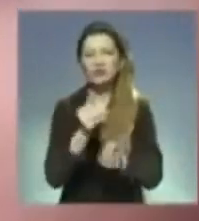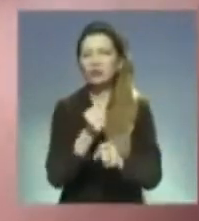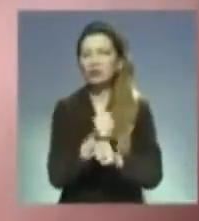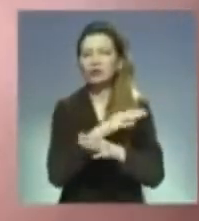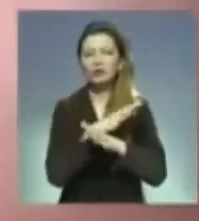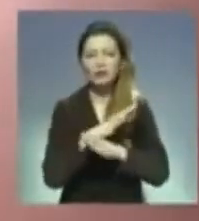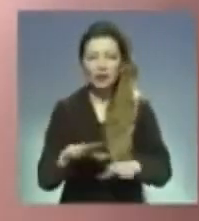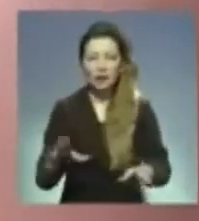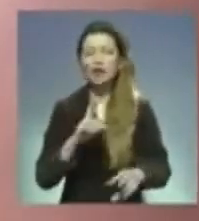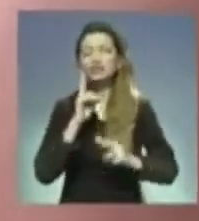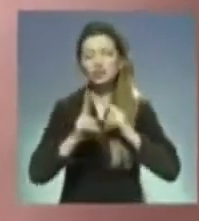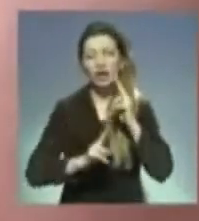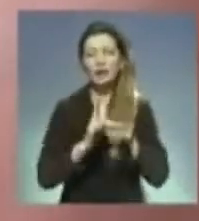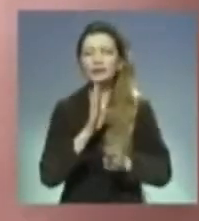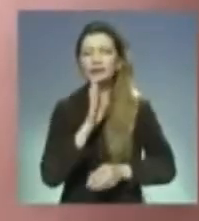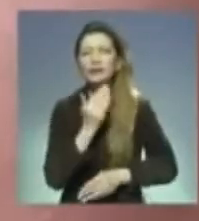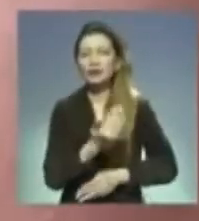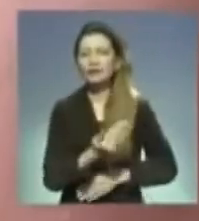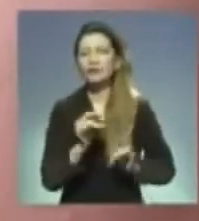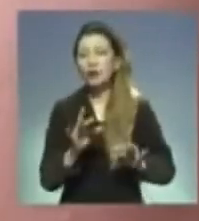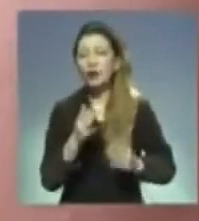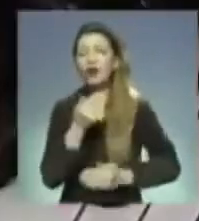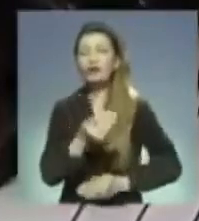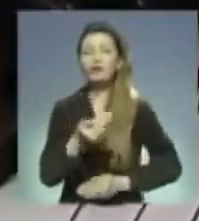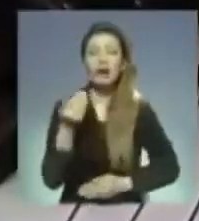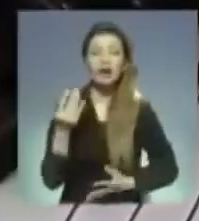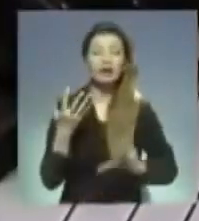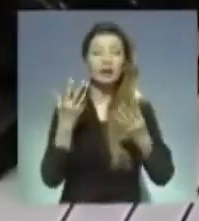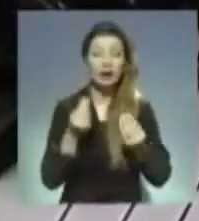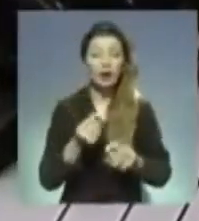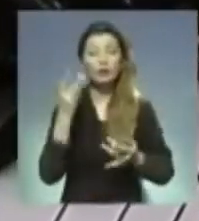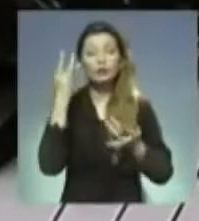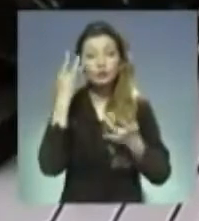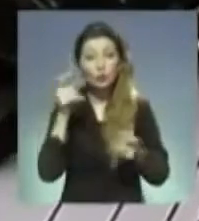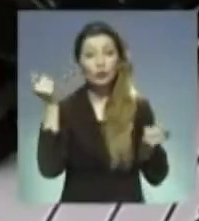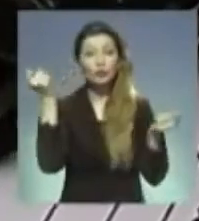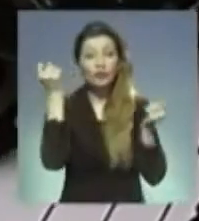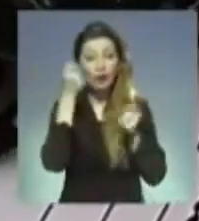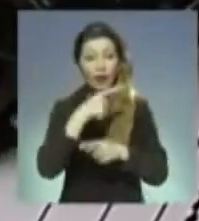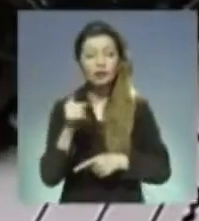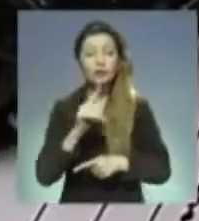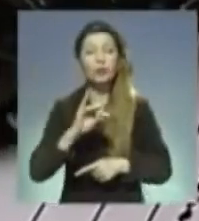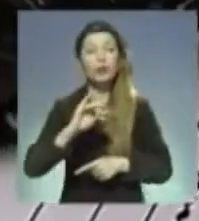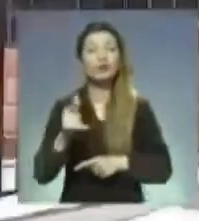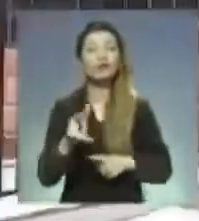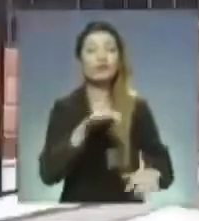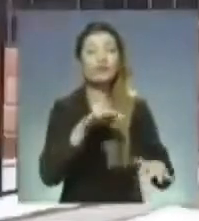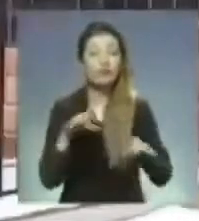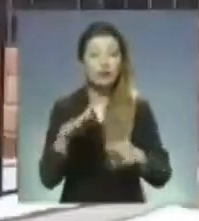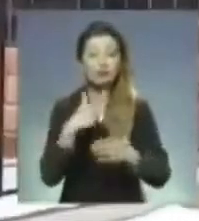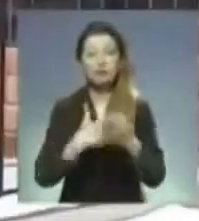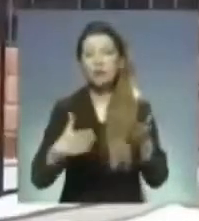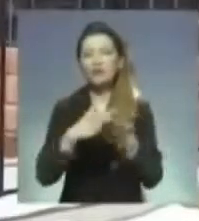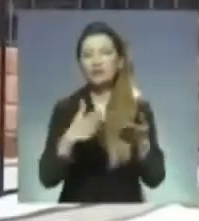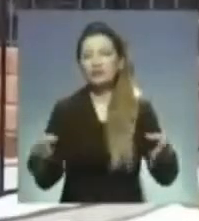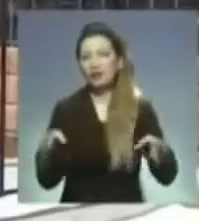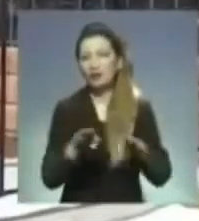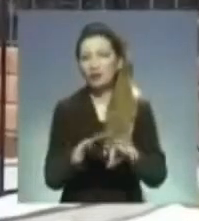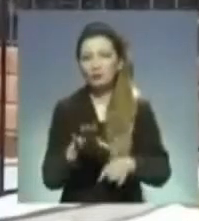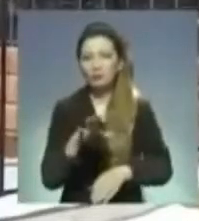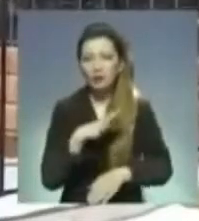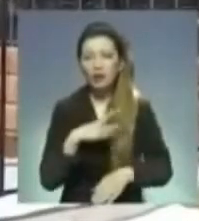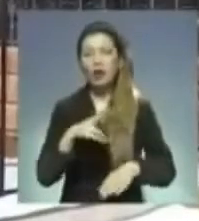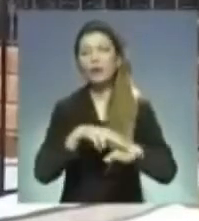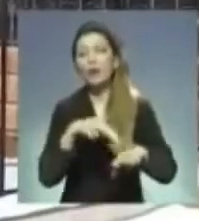сделали, жалуется девушка. А буквально на днях она почти случайно узнала, что уголовное дело вообще закрыли. В